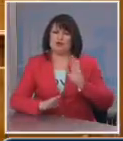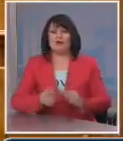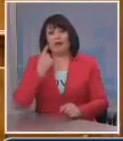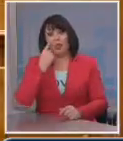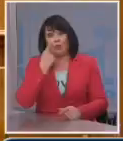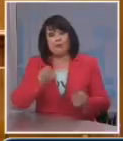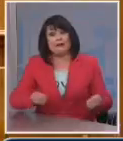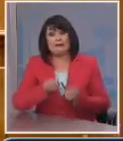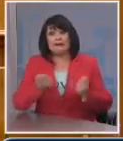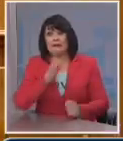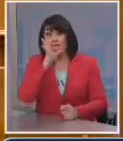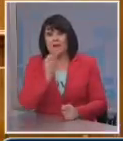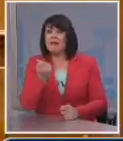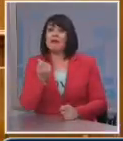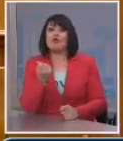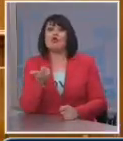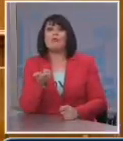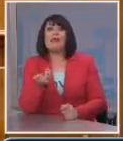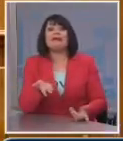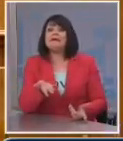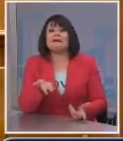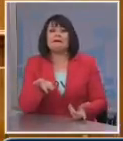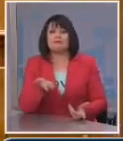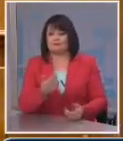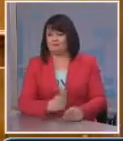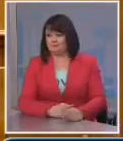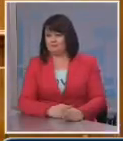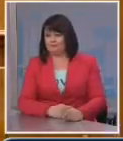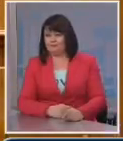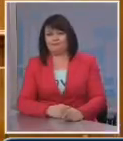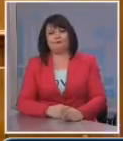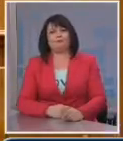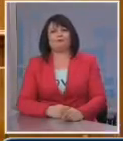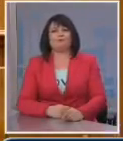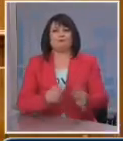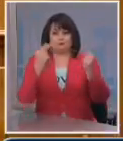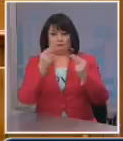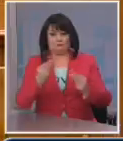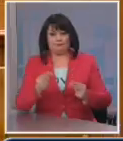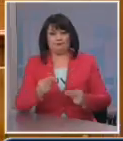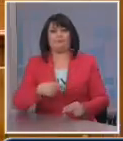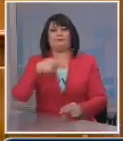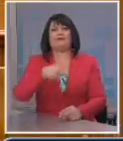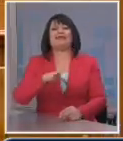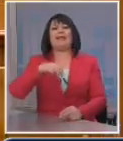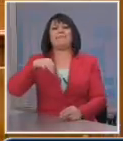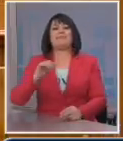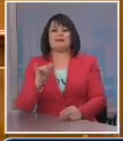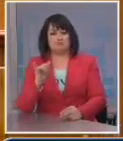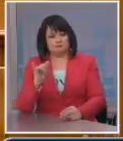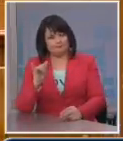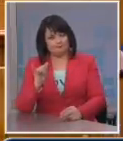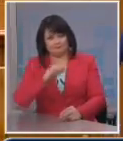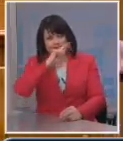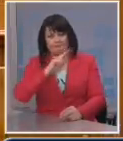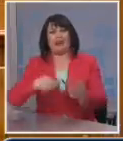συμβαίνει στην πραγματική οικονομία, κυρίες και κύριοι συνάδελφοι. Με βάση τα στοιχεία του ΓΕΜΗ, οι διαγραφές